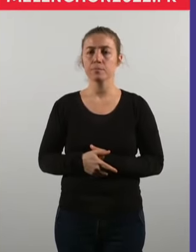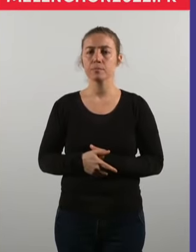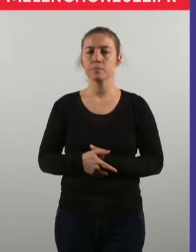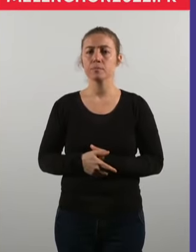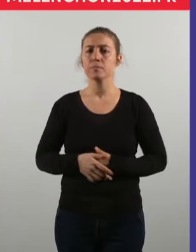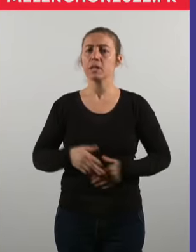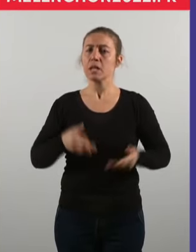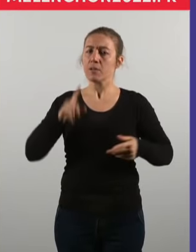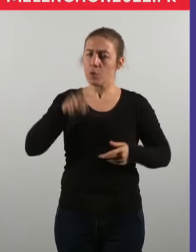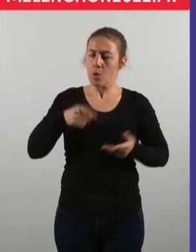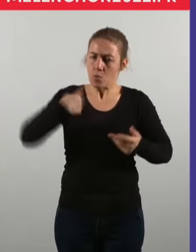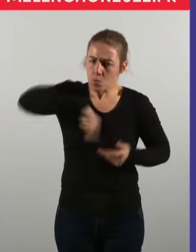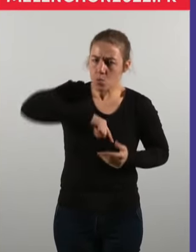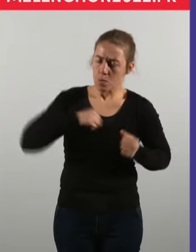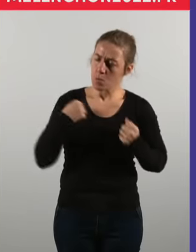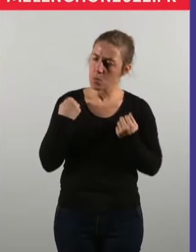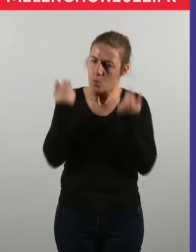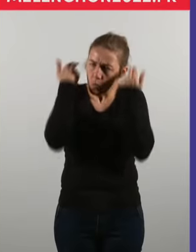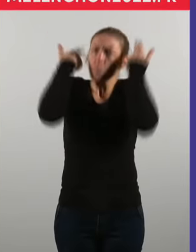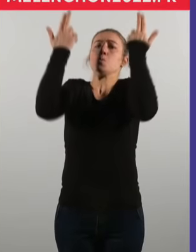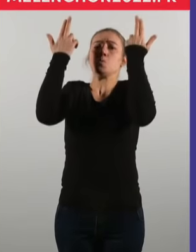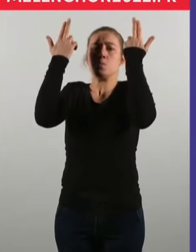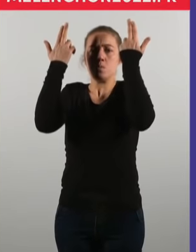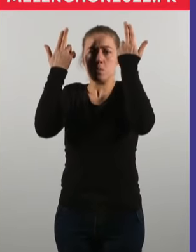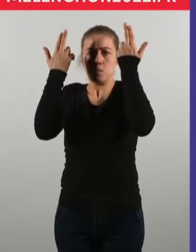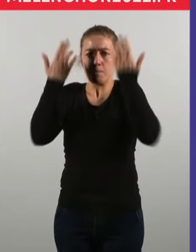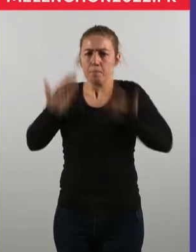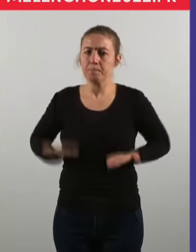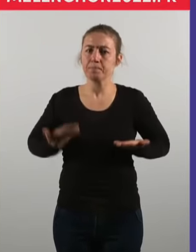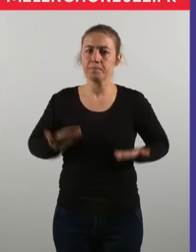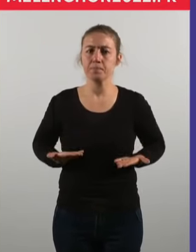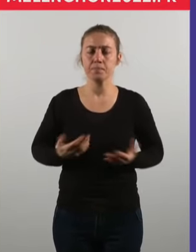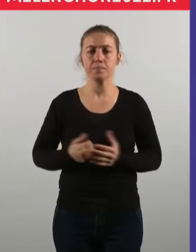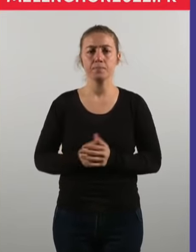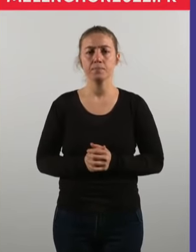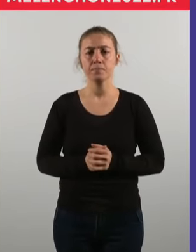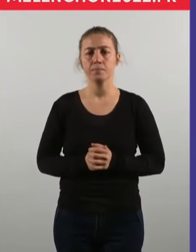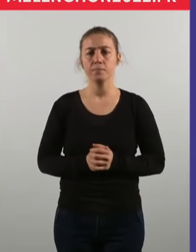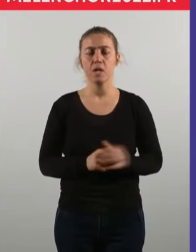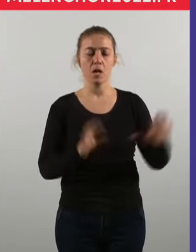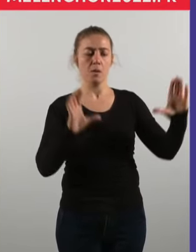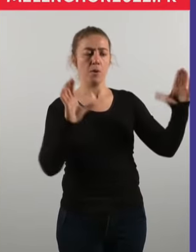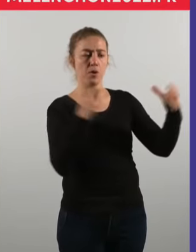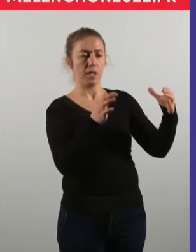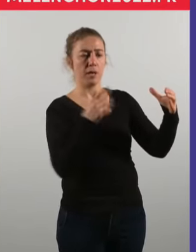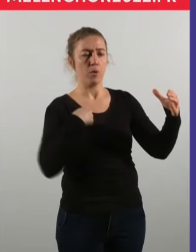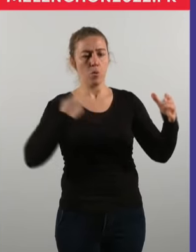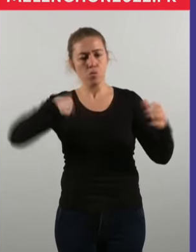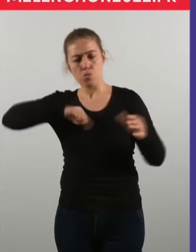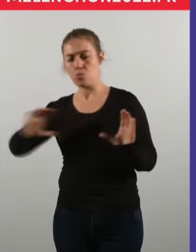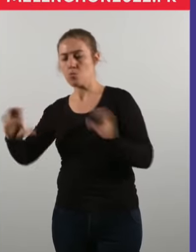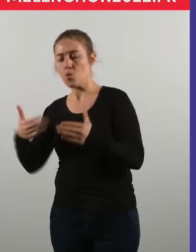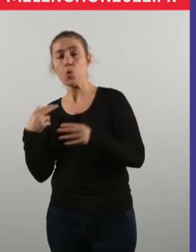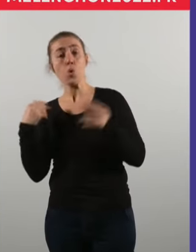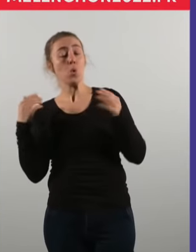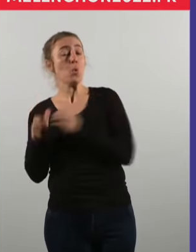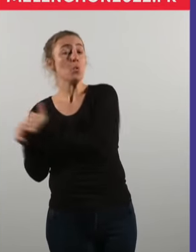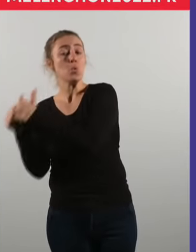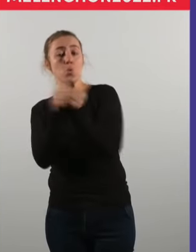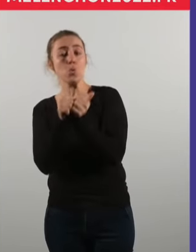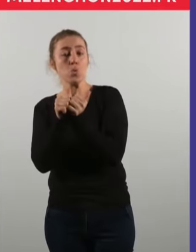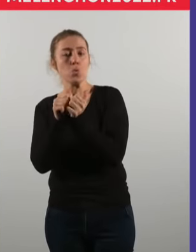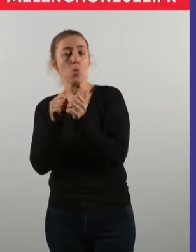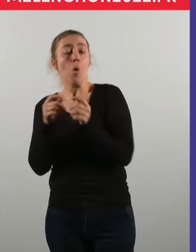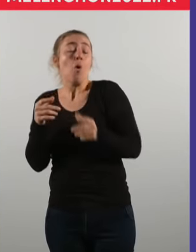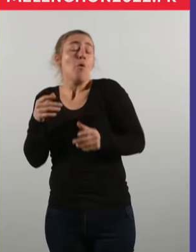Il est temps de relever la tête et d'opposer à cette majorité non pas une union de façade,